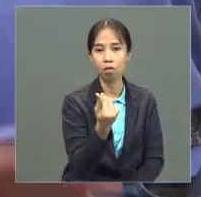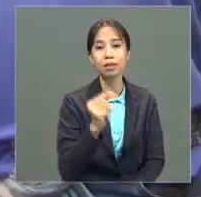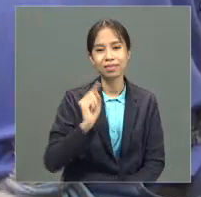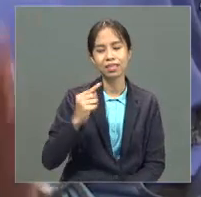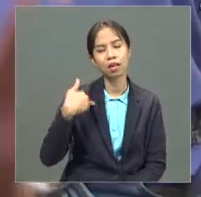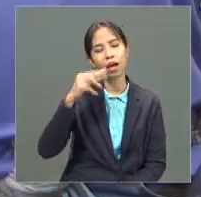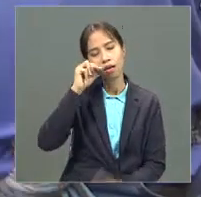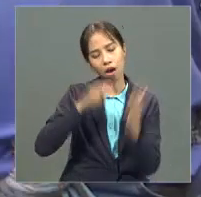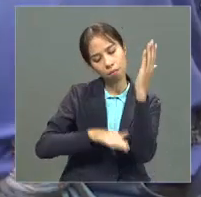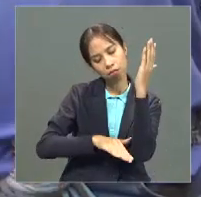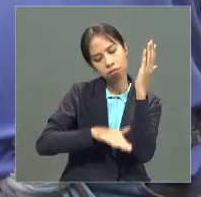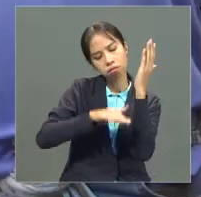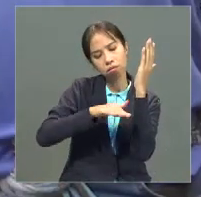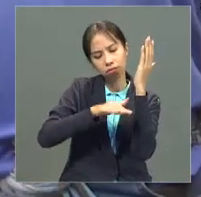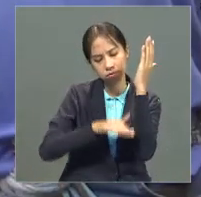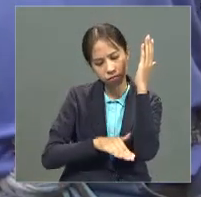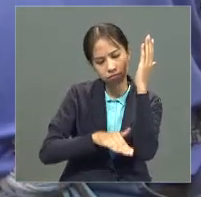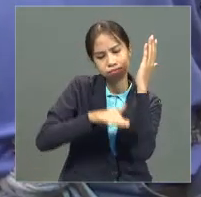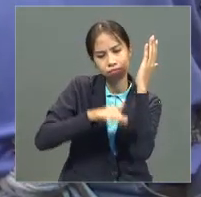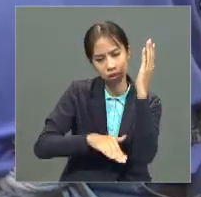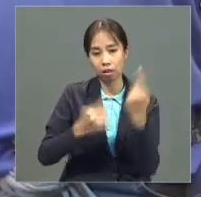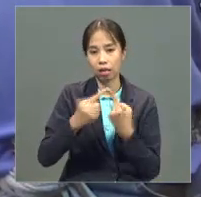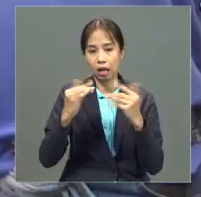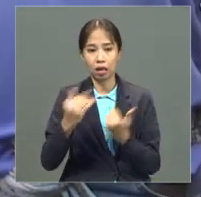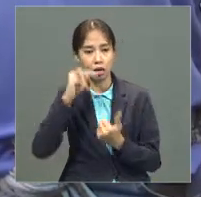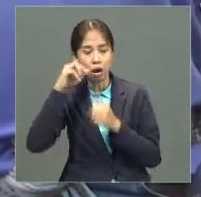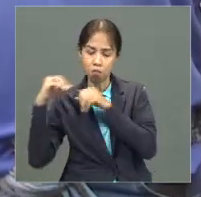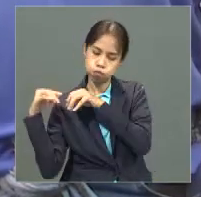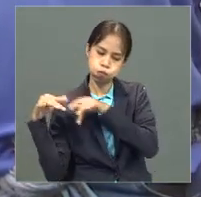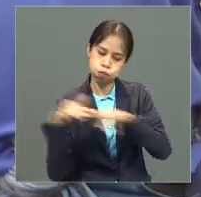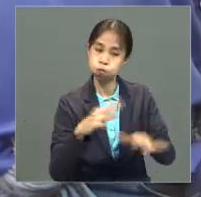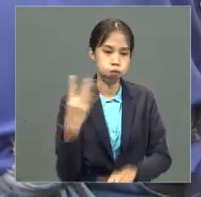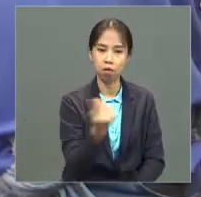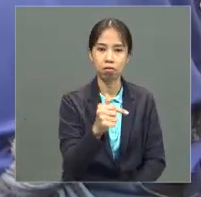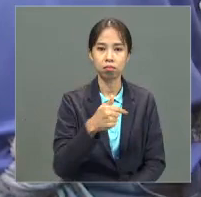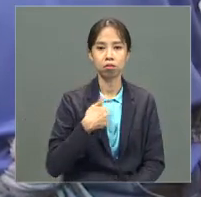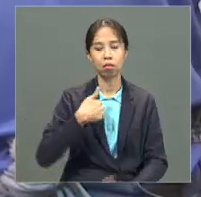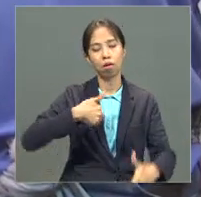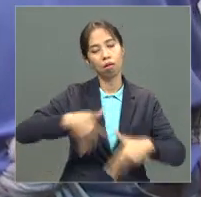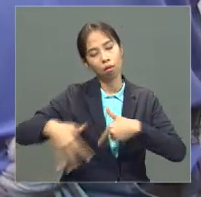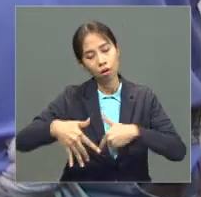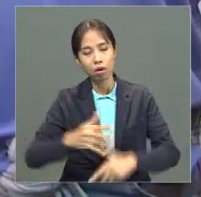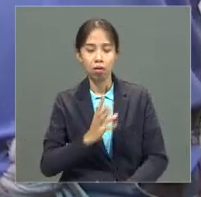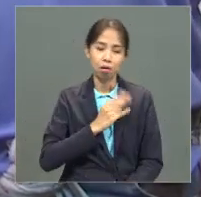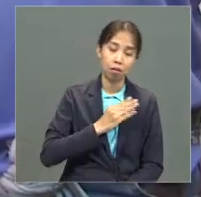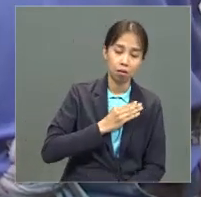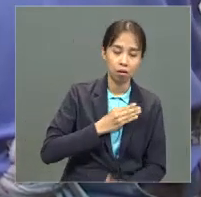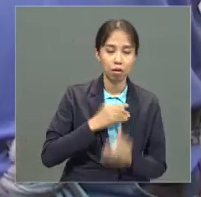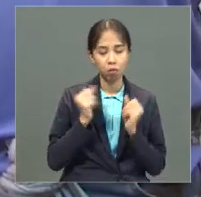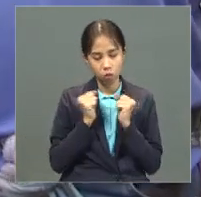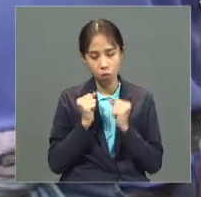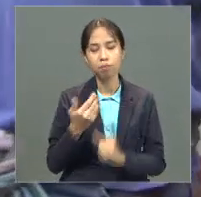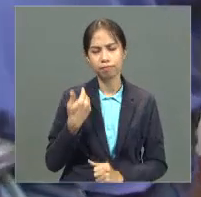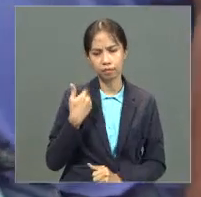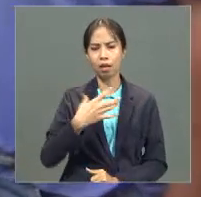ขึ้นมานิดนึงแล้วก็ลดระดับลงแต่คราวนี้มาไวมากค่ะชาวบ้านก็ยังกลัวยังตื่นตระหนกแล้วก็ยังอยากให้ทาง